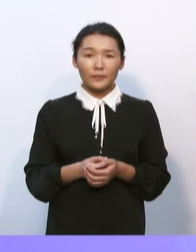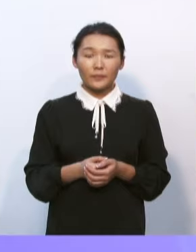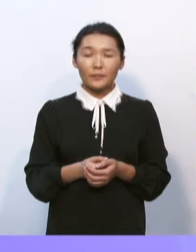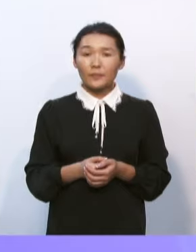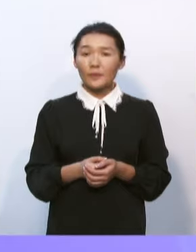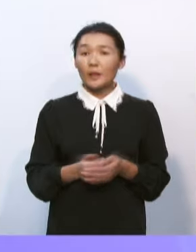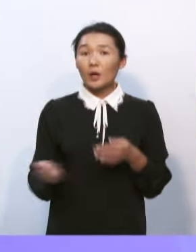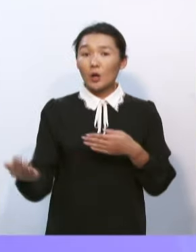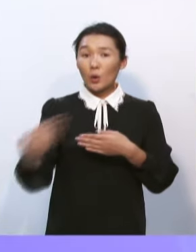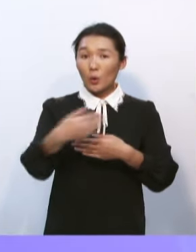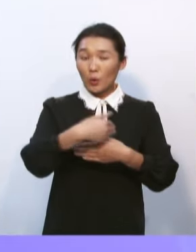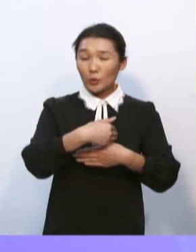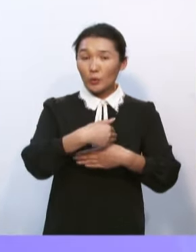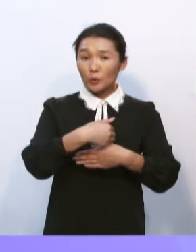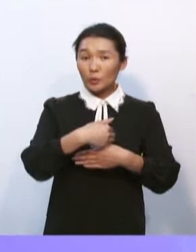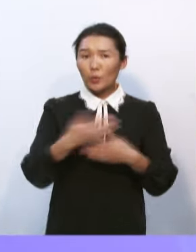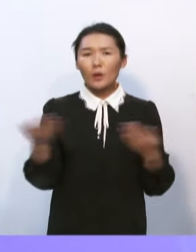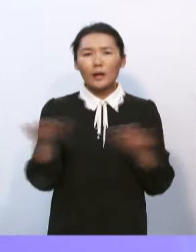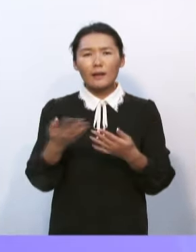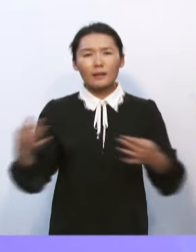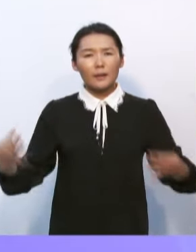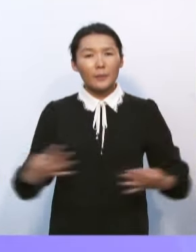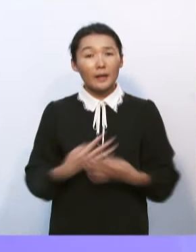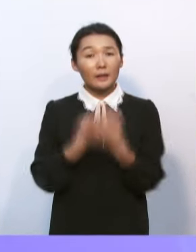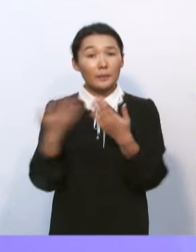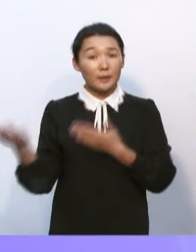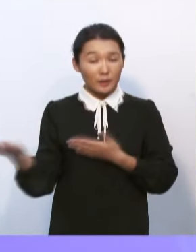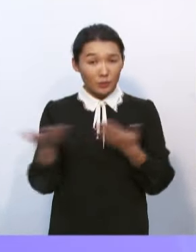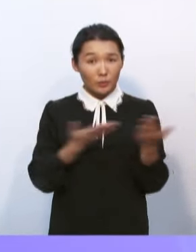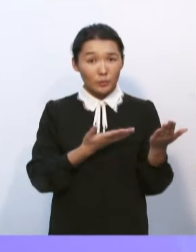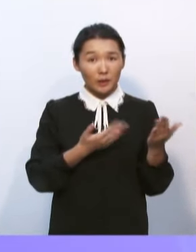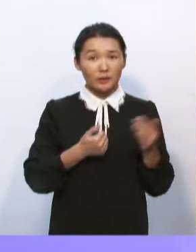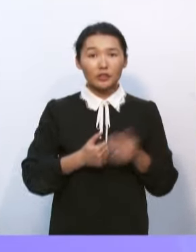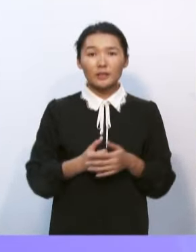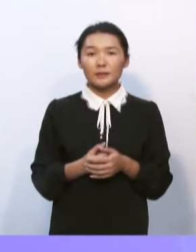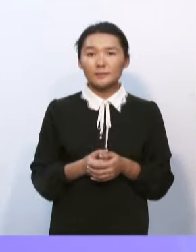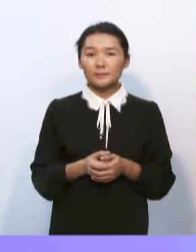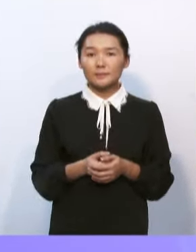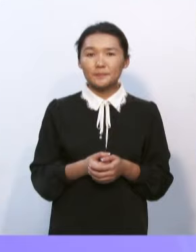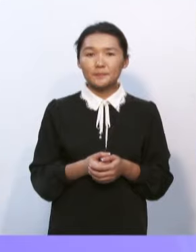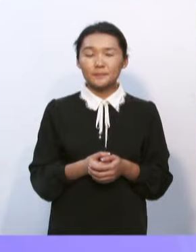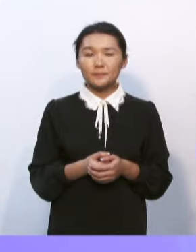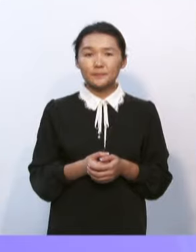Конокту кандай маанай менен тосуп алышат?